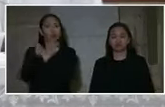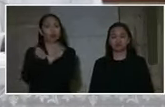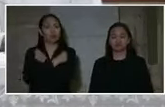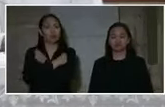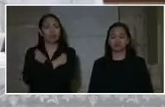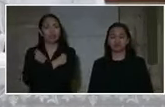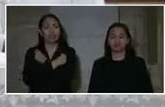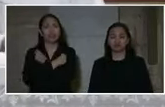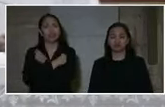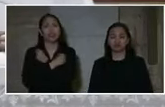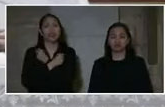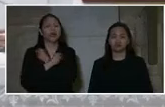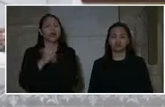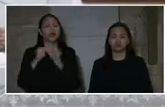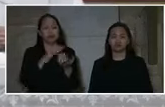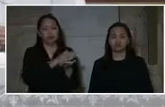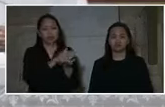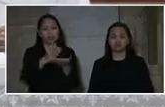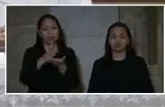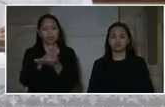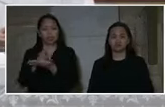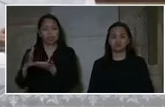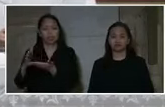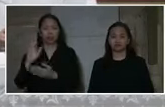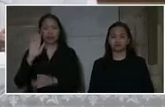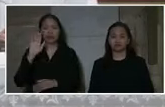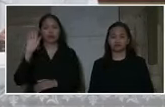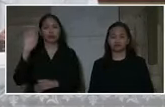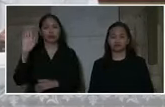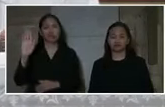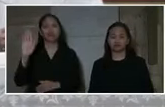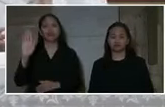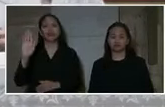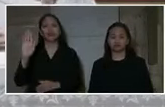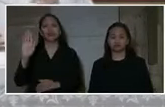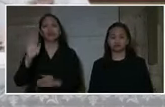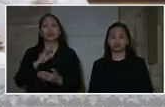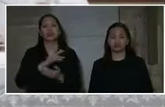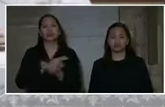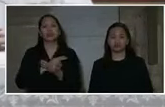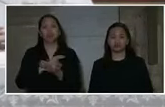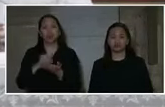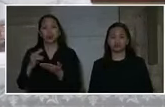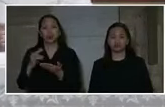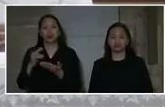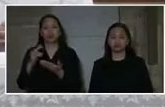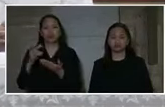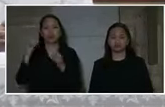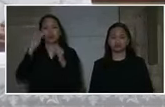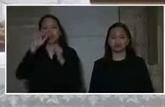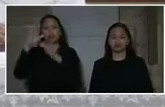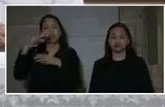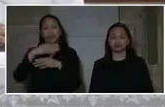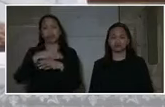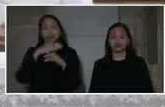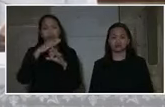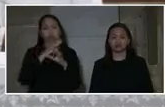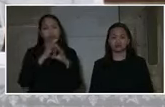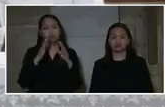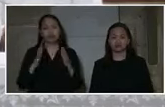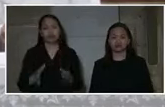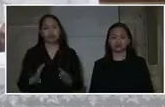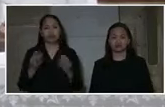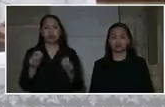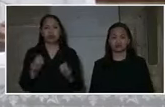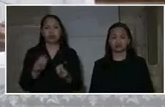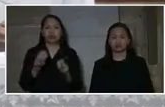mga pinagsalo-salo mo sa iyong banal na Ama naming lumikha, itangi mo ang paghahain